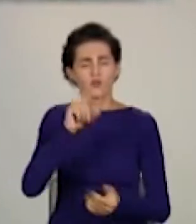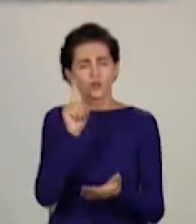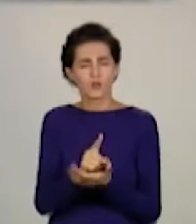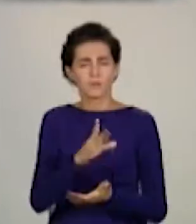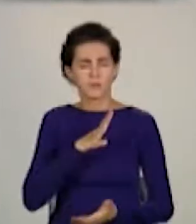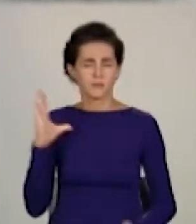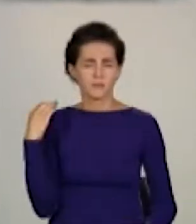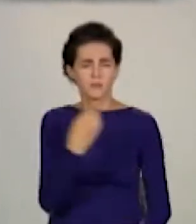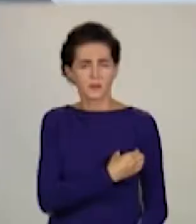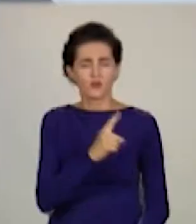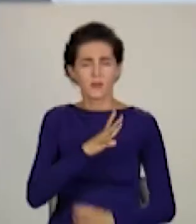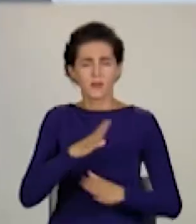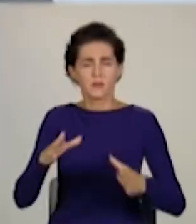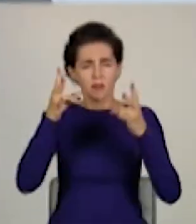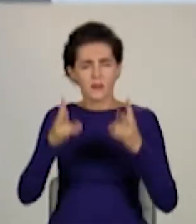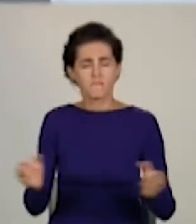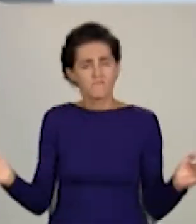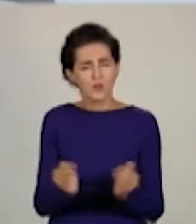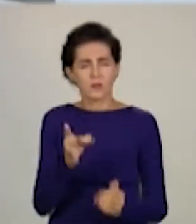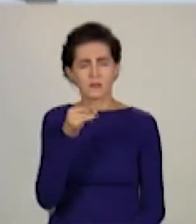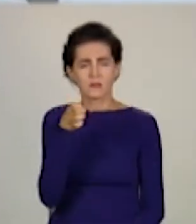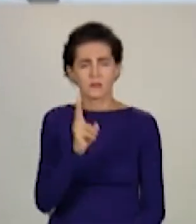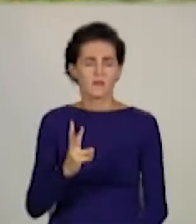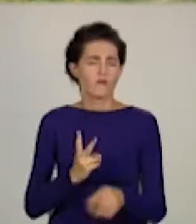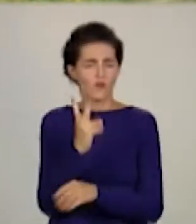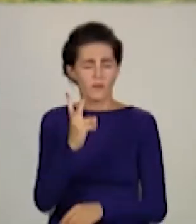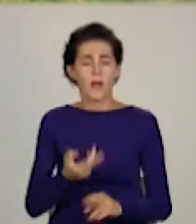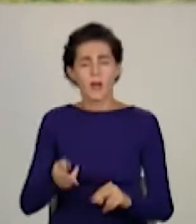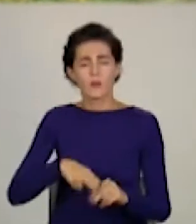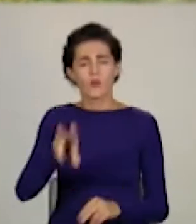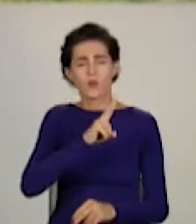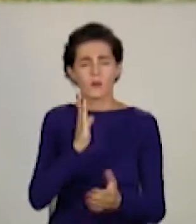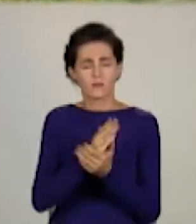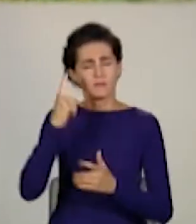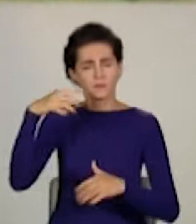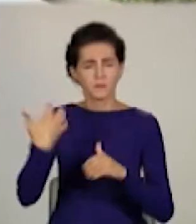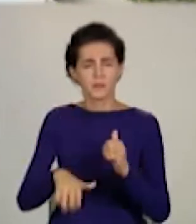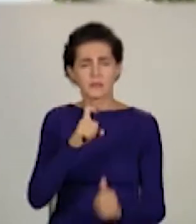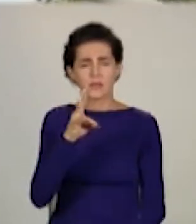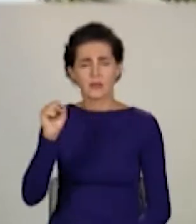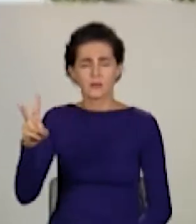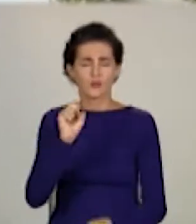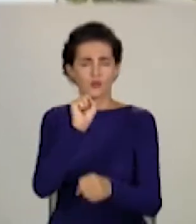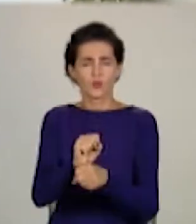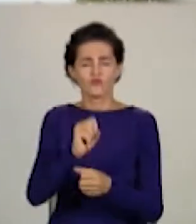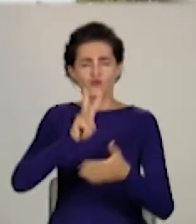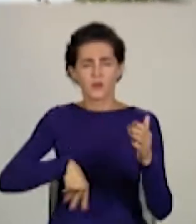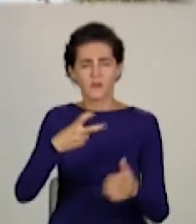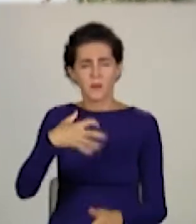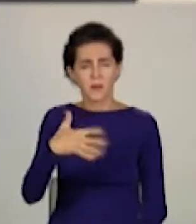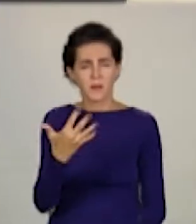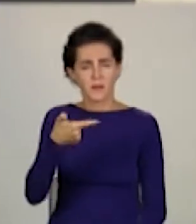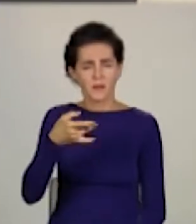Це знижує ризик трагедії під час лобового зіткнення удвічі. Дехто ж ігнорує знак «Стоп». За це штраф 255